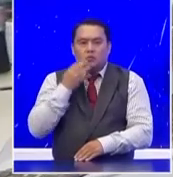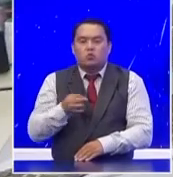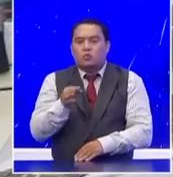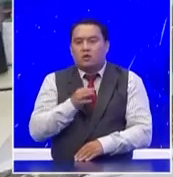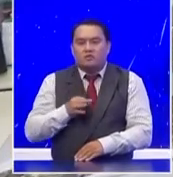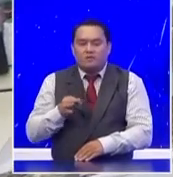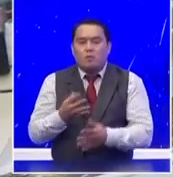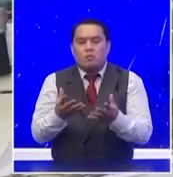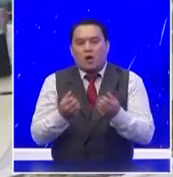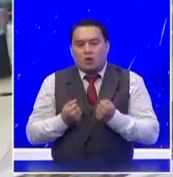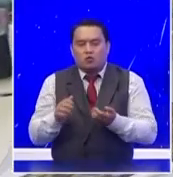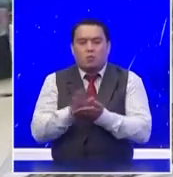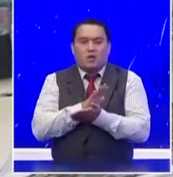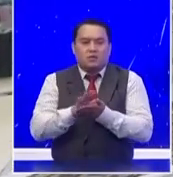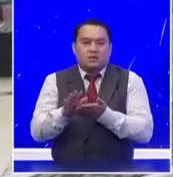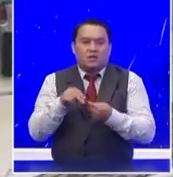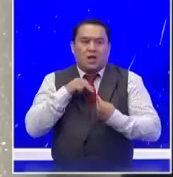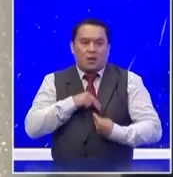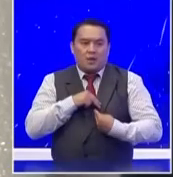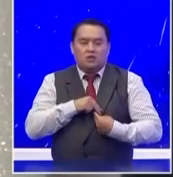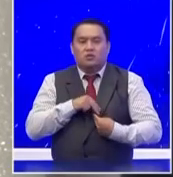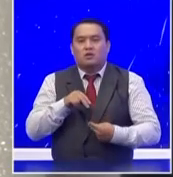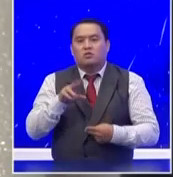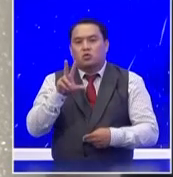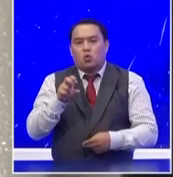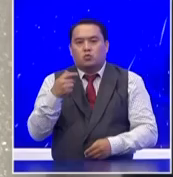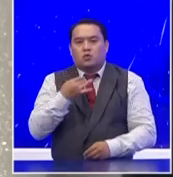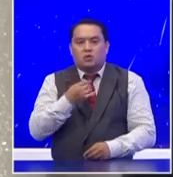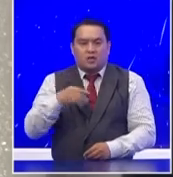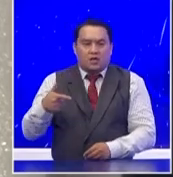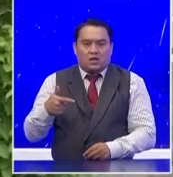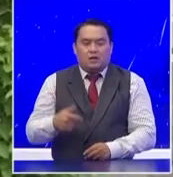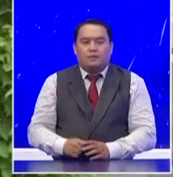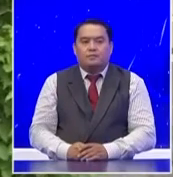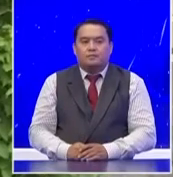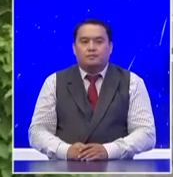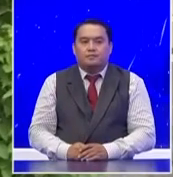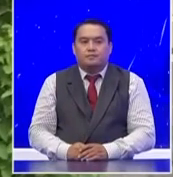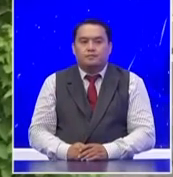получили государственные гранты по программе «Инбек» на сумму свыше 300 миллионов тенге.